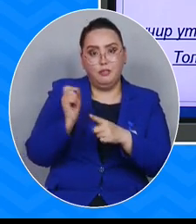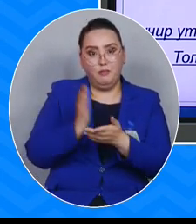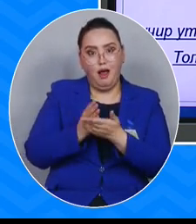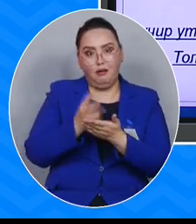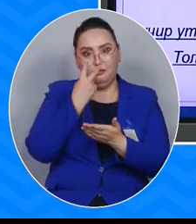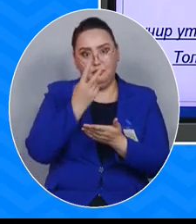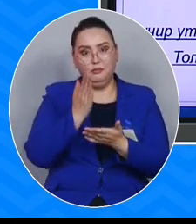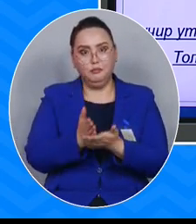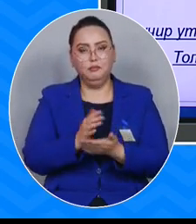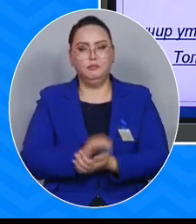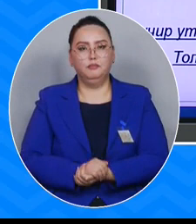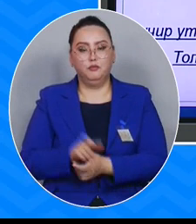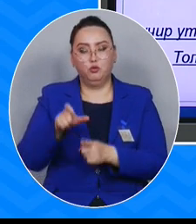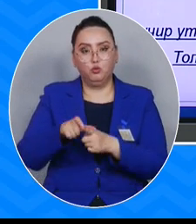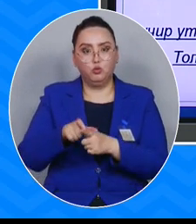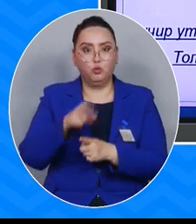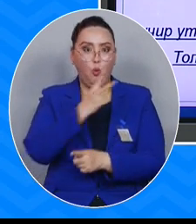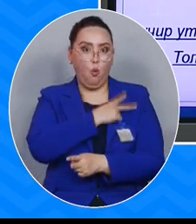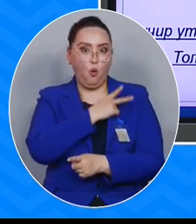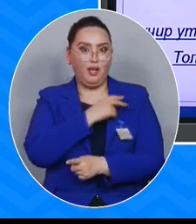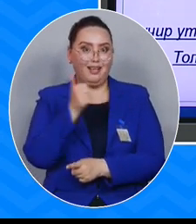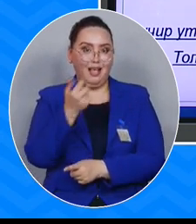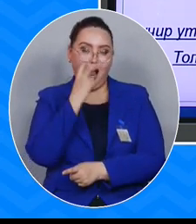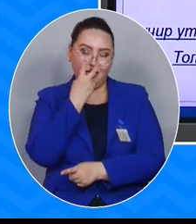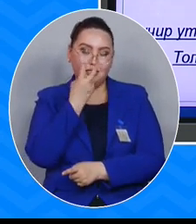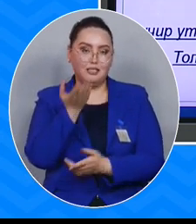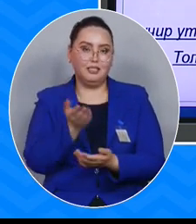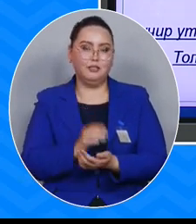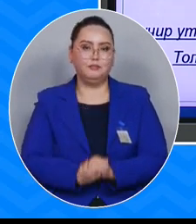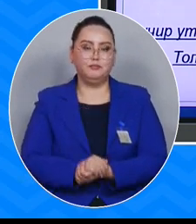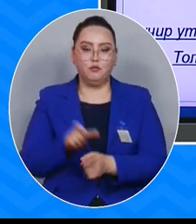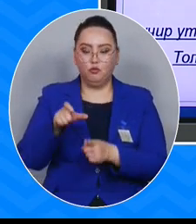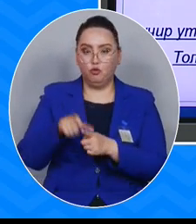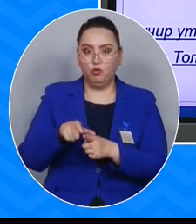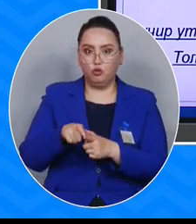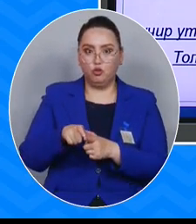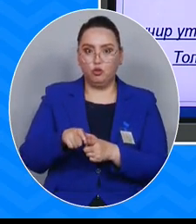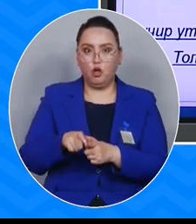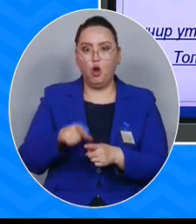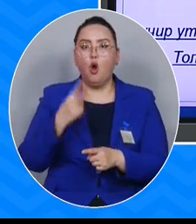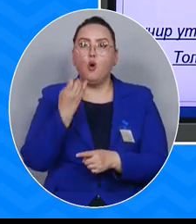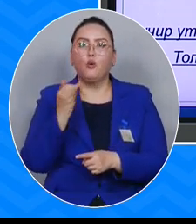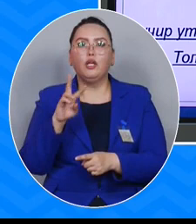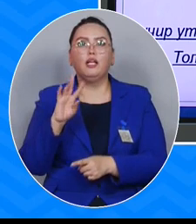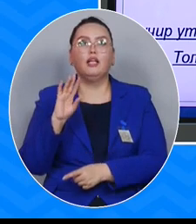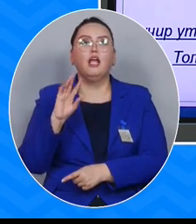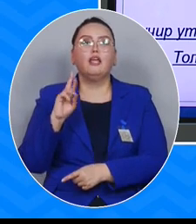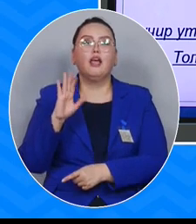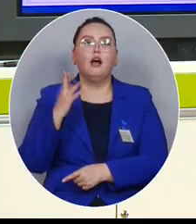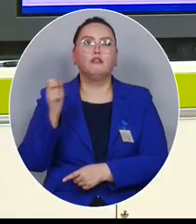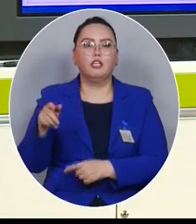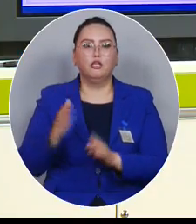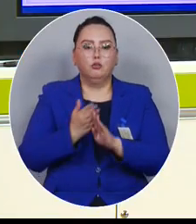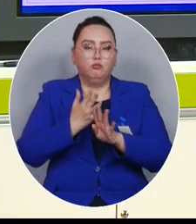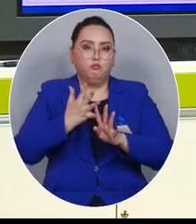ажихлаарао хөгүхөөөдөөөөй төгсөөөөр хэлбэрчанын байна. шалтхааласның элрхилж